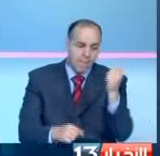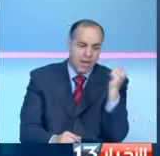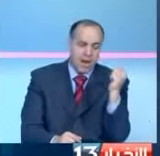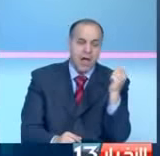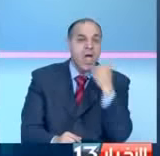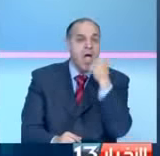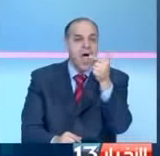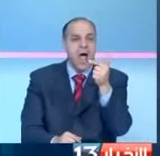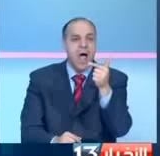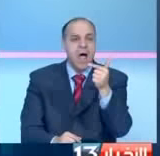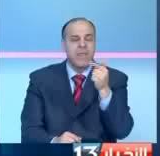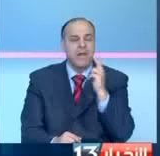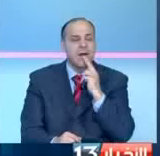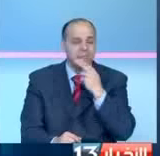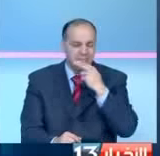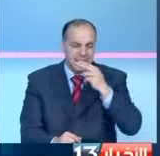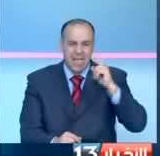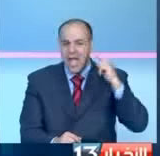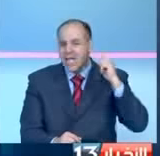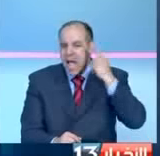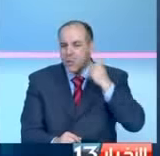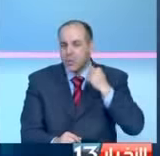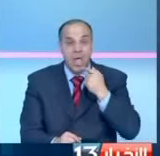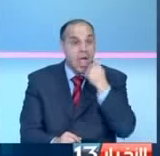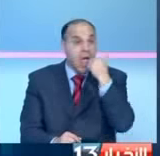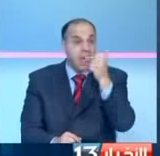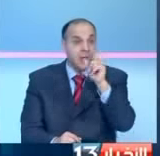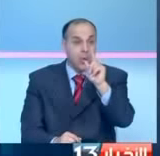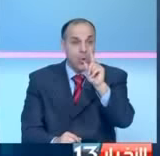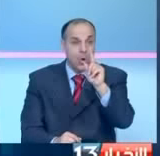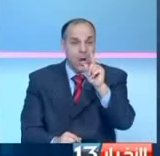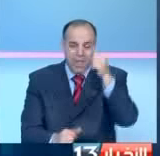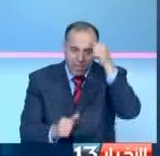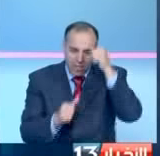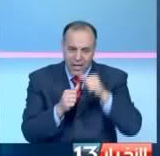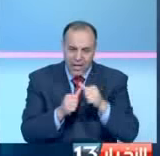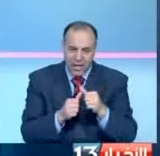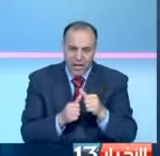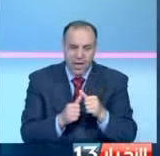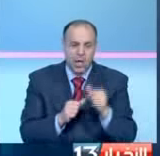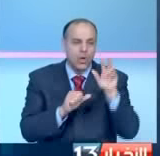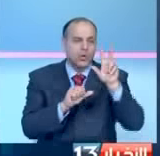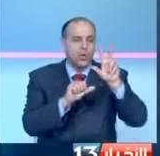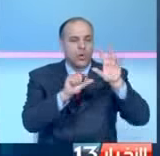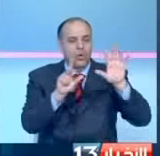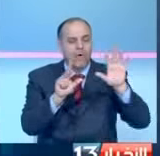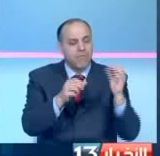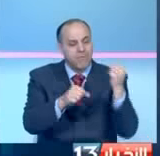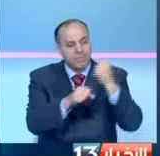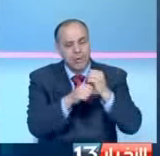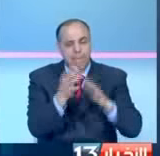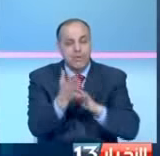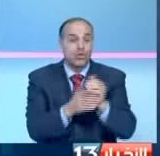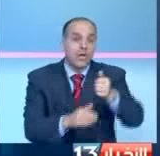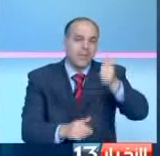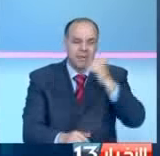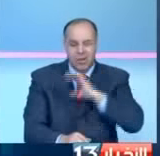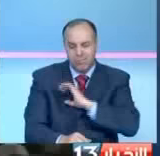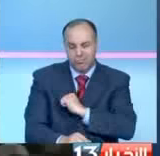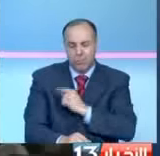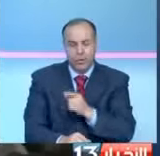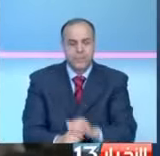أمس لأحداث الخميس الأسود، وذلك تزامنا مع الذكرى 39 لهذه الأحداث الأليمة.